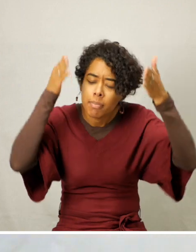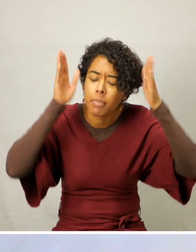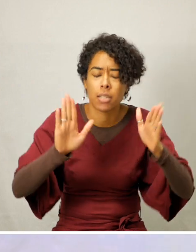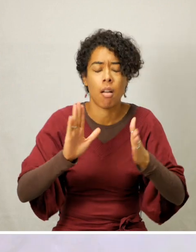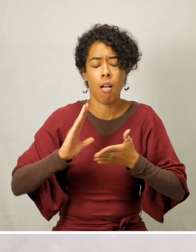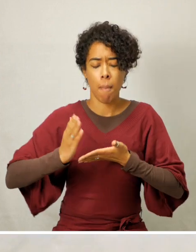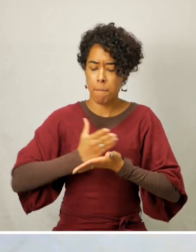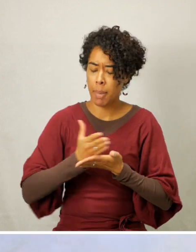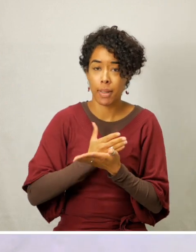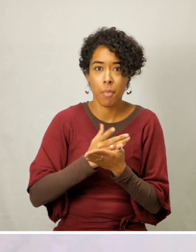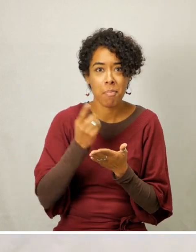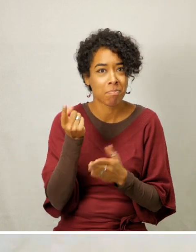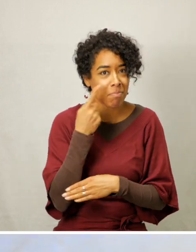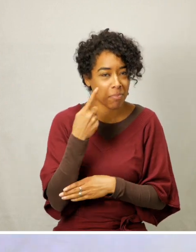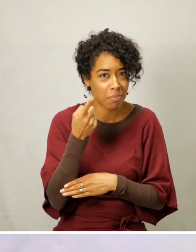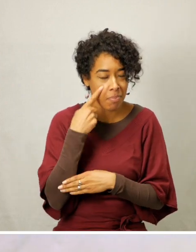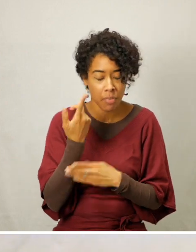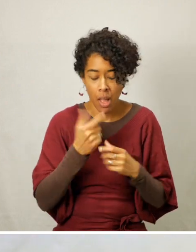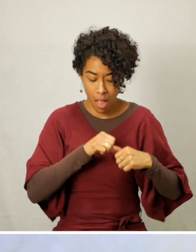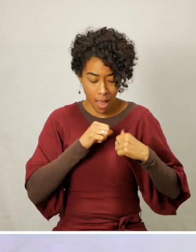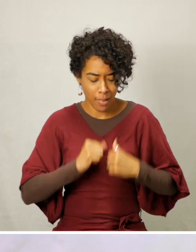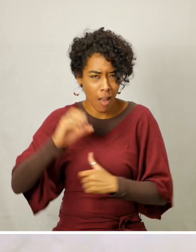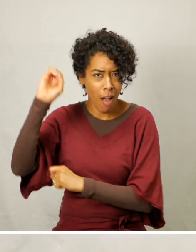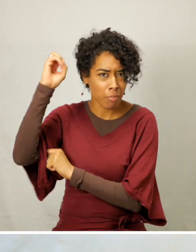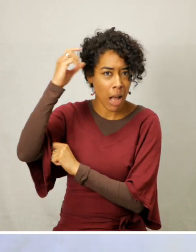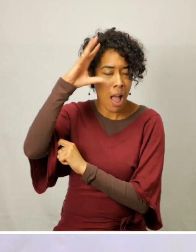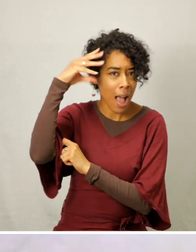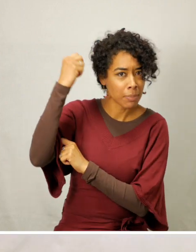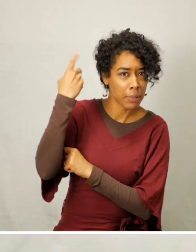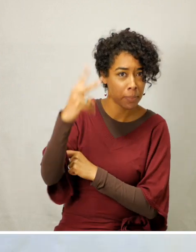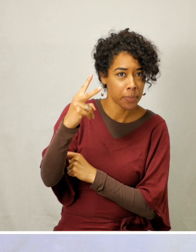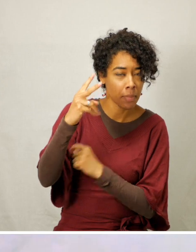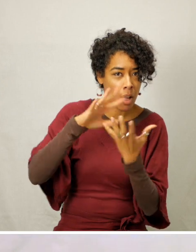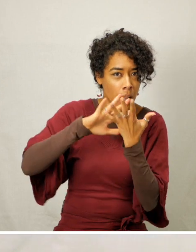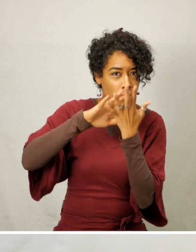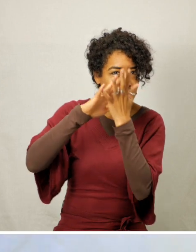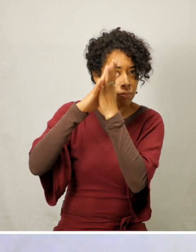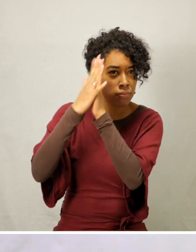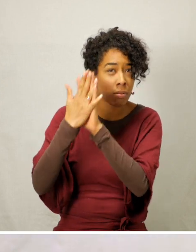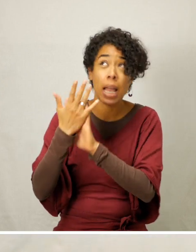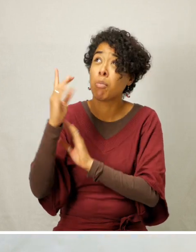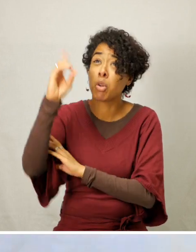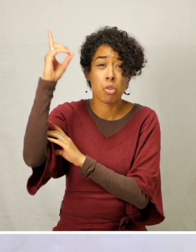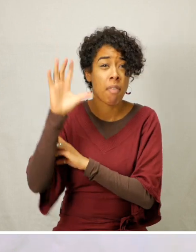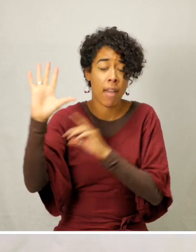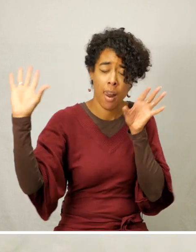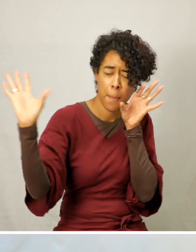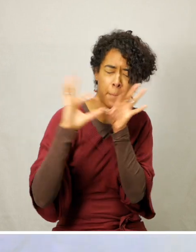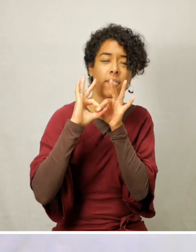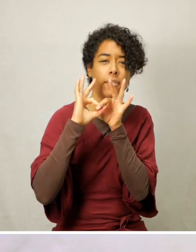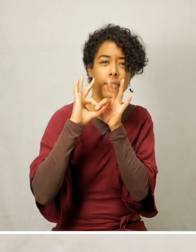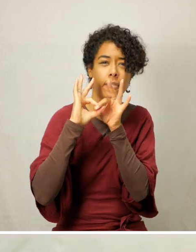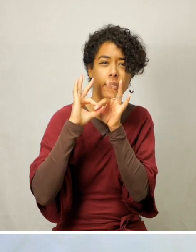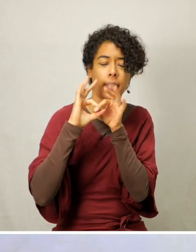et tu verras comment ton cœur, ton esprit, sera d'autant plus connecté à ce que Dieu veut faire à travers toi. Terminer ce